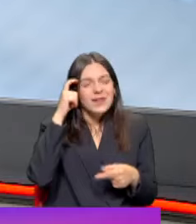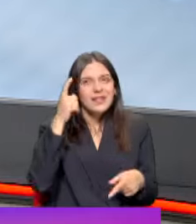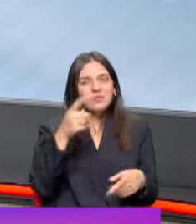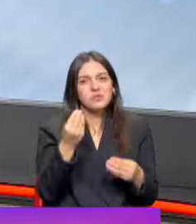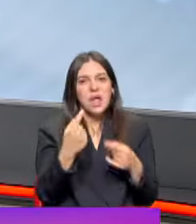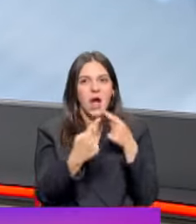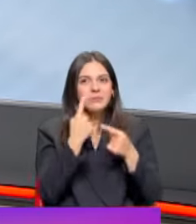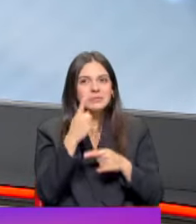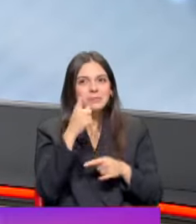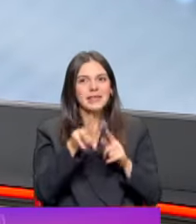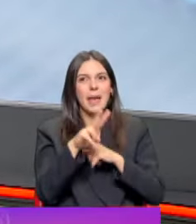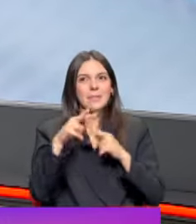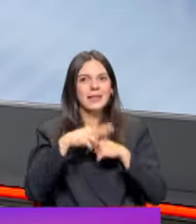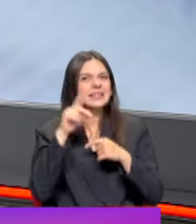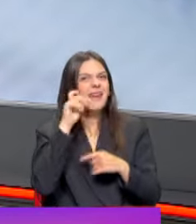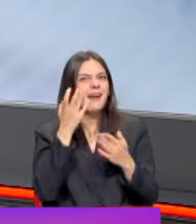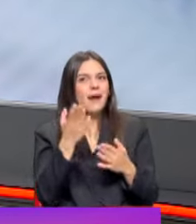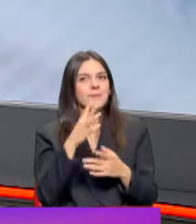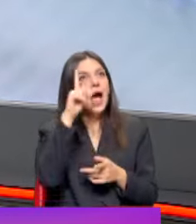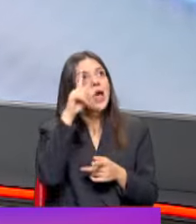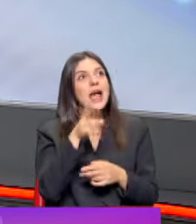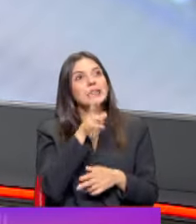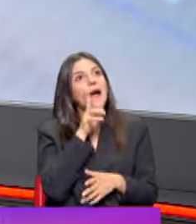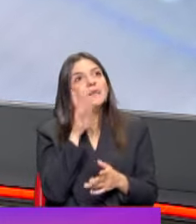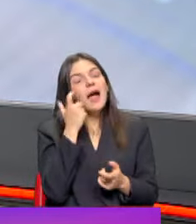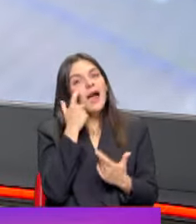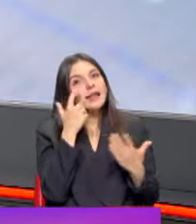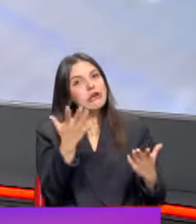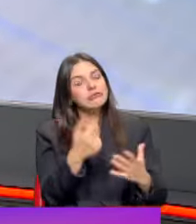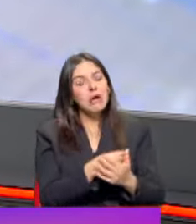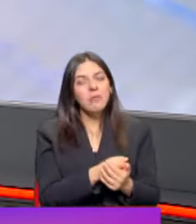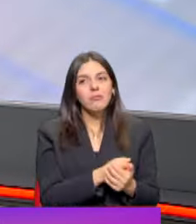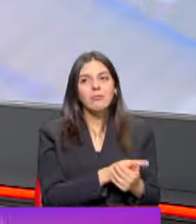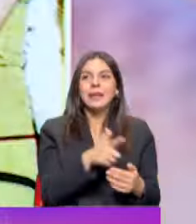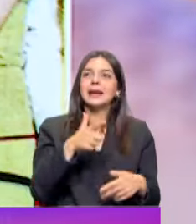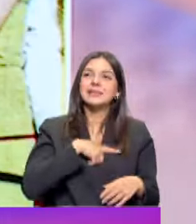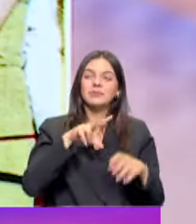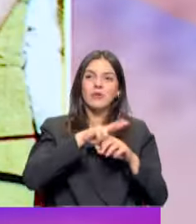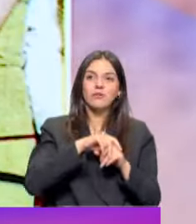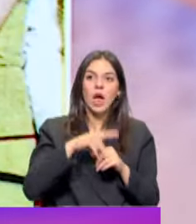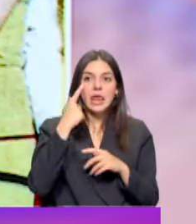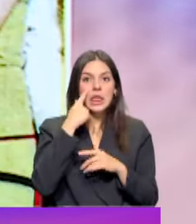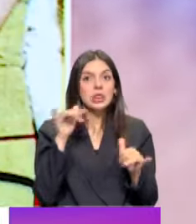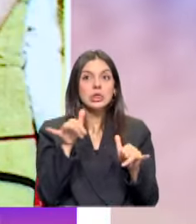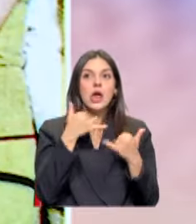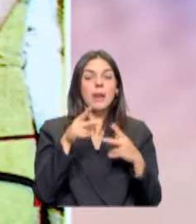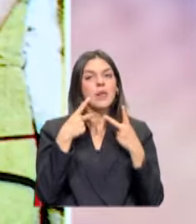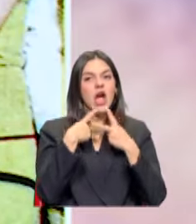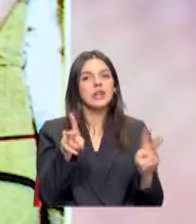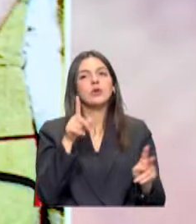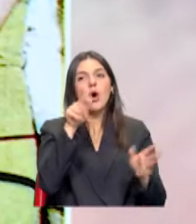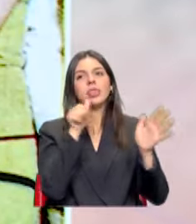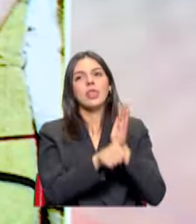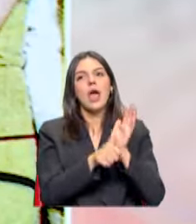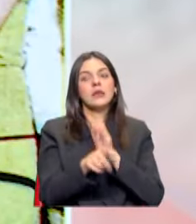konuştuğu zaman bir yapay zeka çıktısı. Allah sonumuzu hayır etsin diyelim. İzmir Fuarı'na görkemli açılış başlığıyla o tarihi